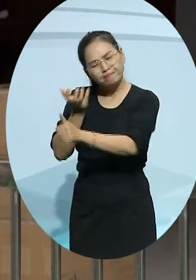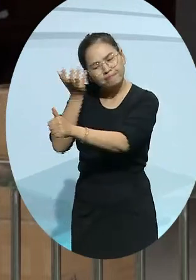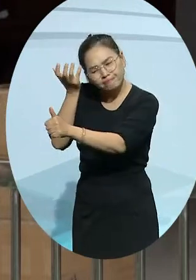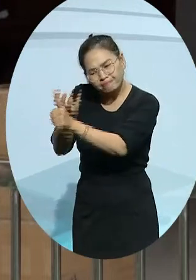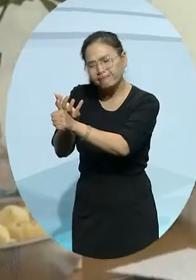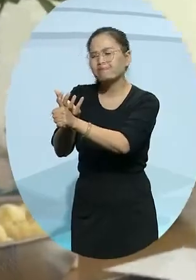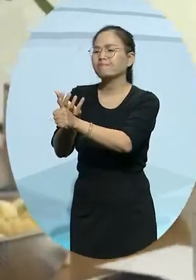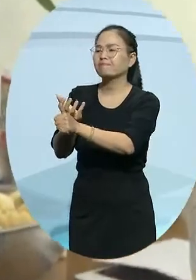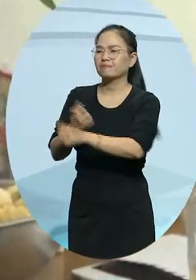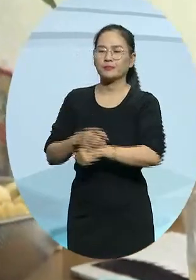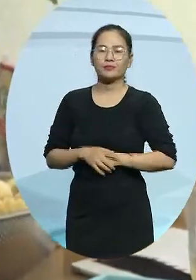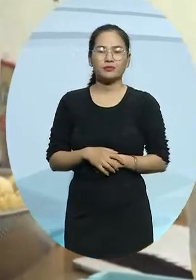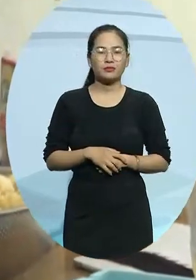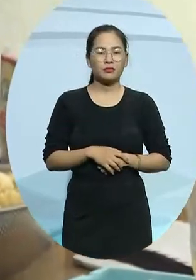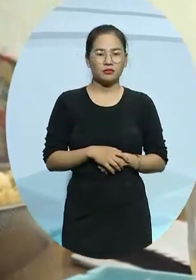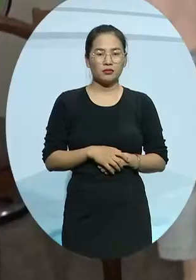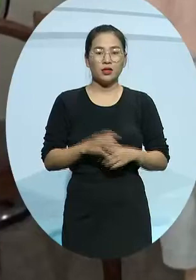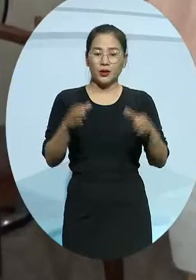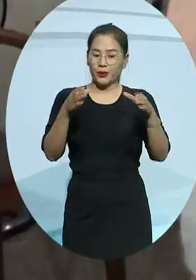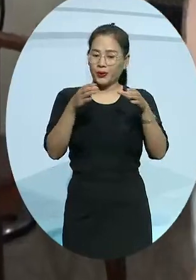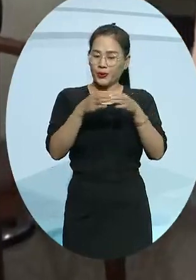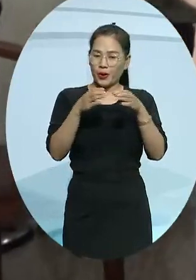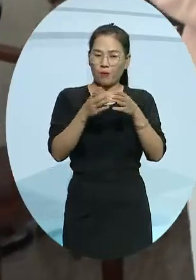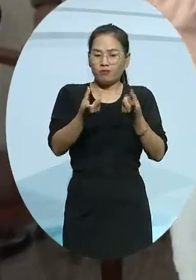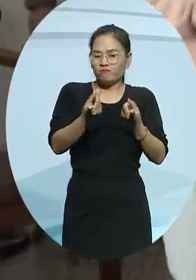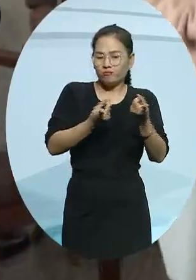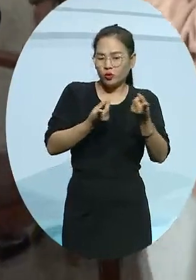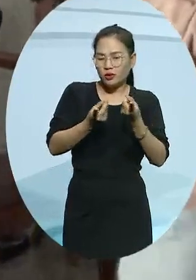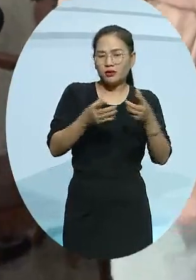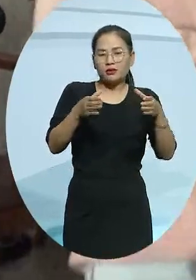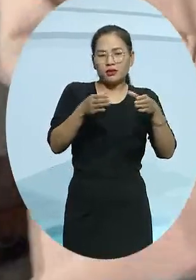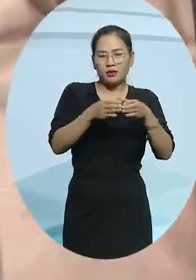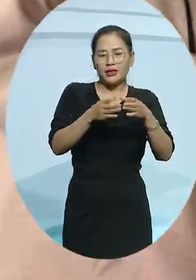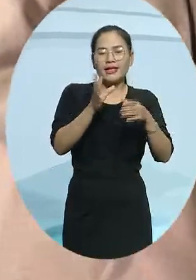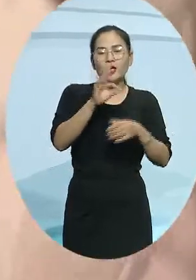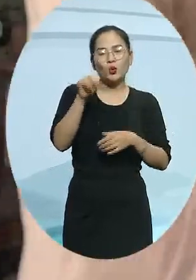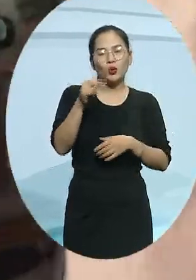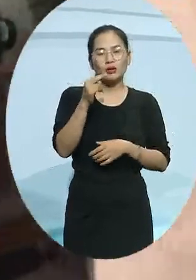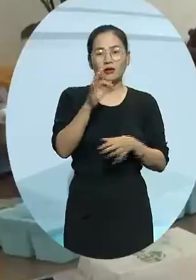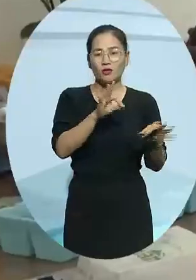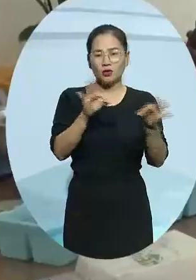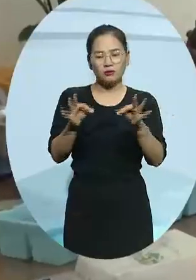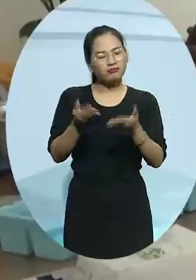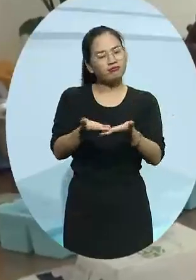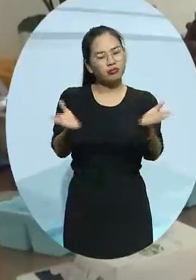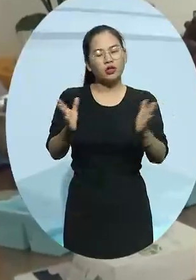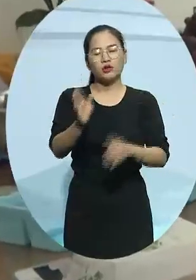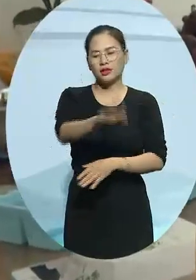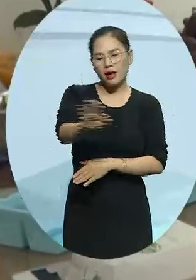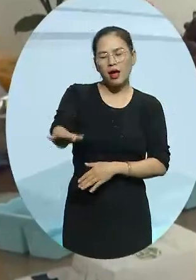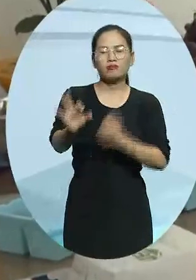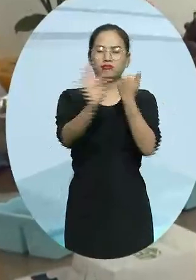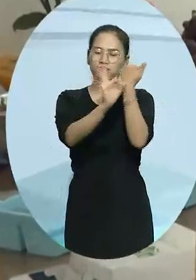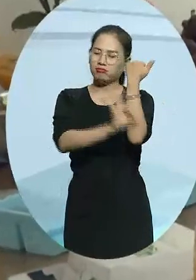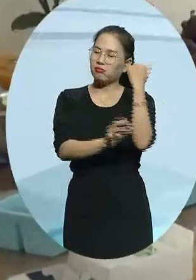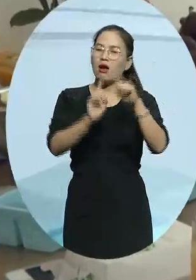các anh chị. Nhiều năm qua, nhóm doanh nhân thiện nguyện thành phố Hồ Chí Minh cũng hỗ trợ nhiều cơ sở bảo trợ trẻ em tại thành phố Hồ Chí Minh và các tỉnh thành